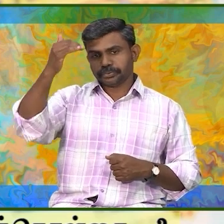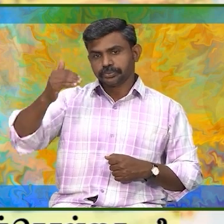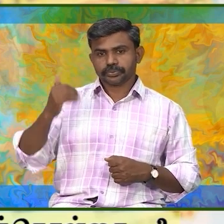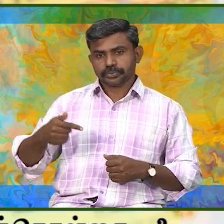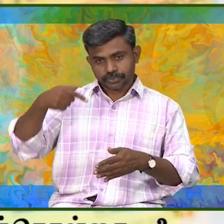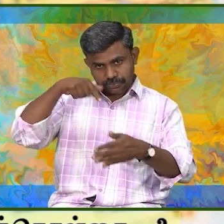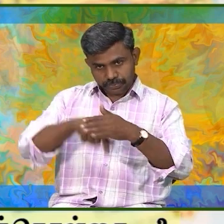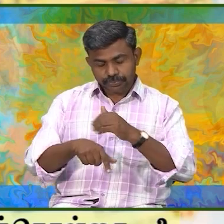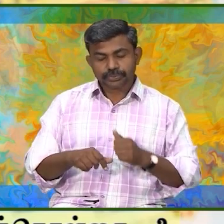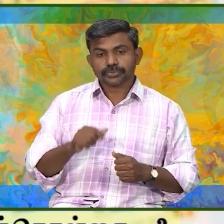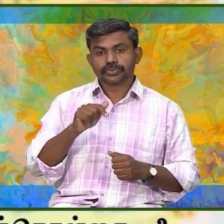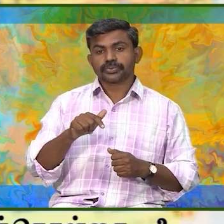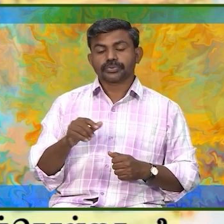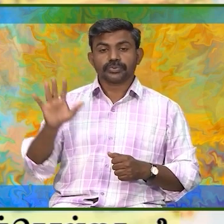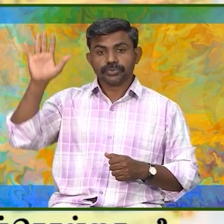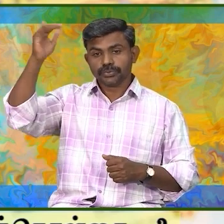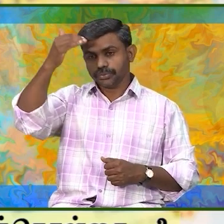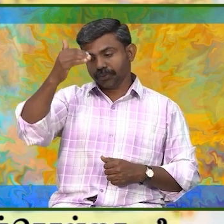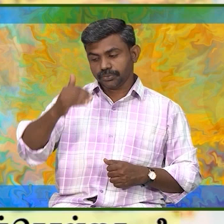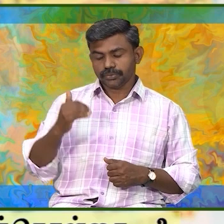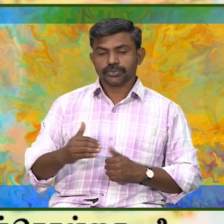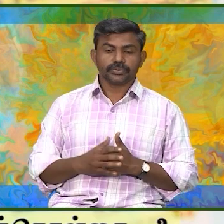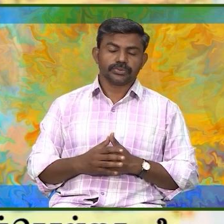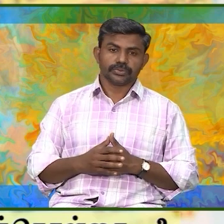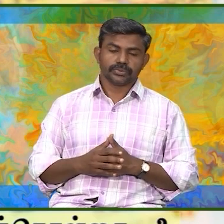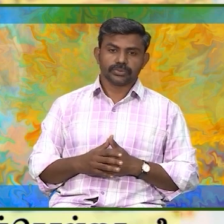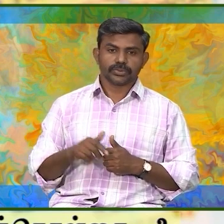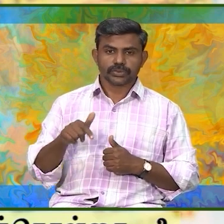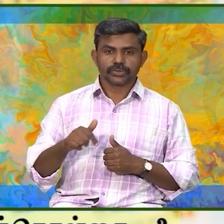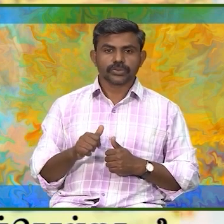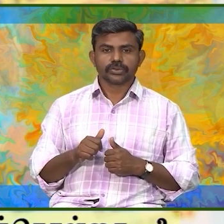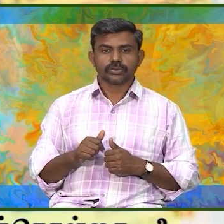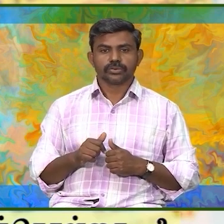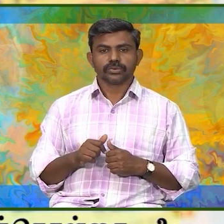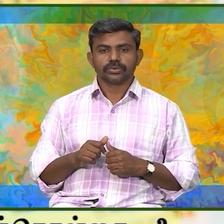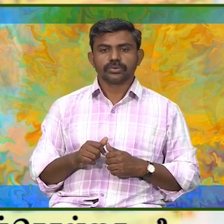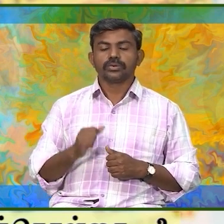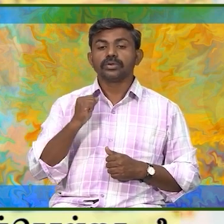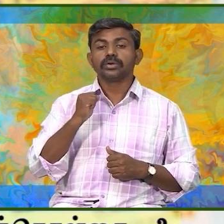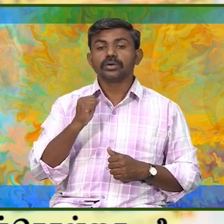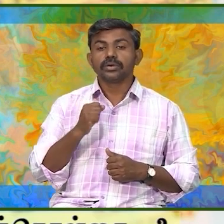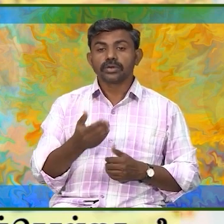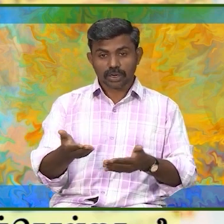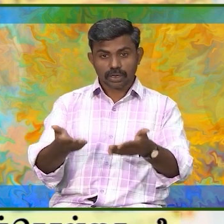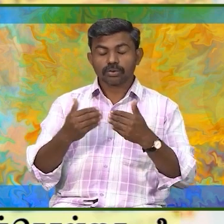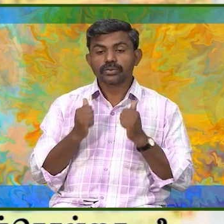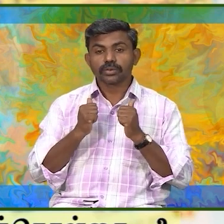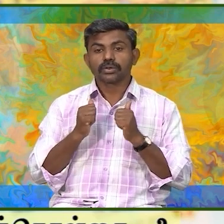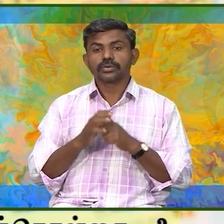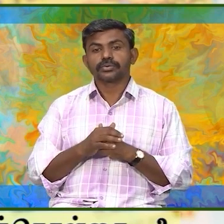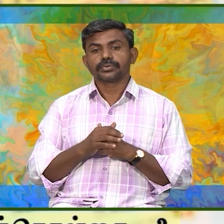கொள்கைகளை உள்ளடக்கியது தான் இந்த பஞ்சசீல கொள்கை. சரி, இந்த பஞ்சசீல கொள்கையை யார் நமக்கு தந்தாங்க?